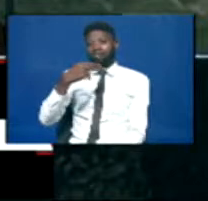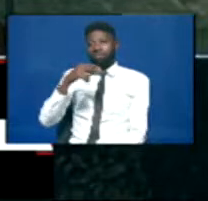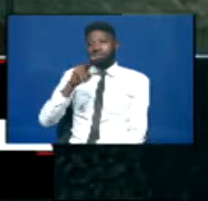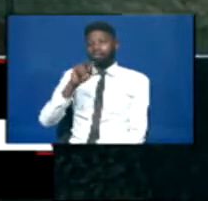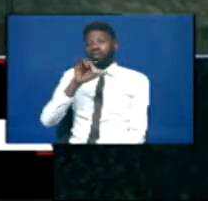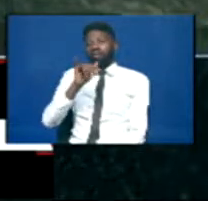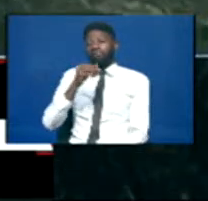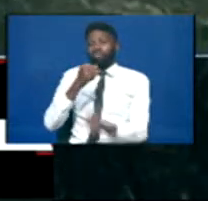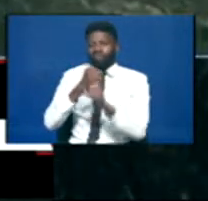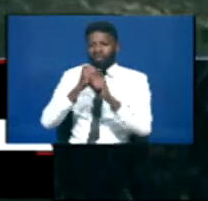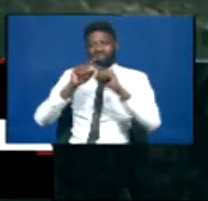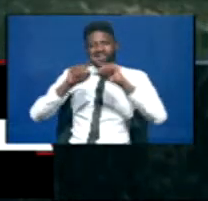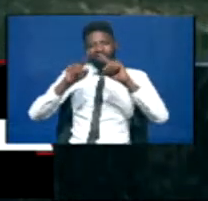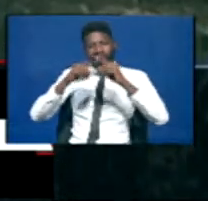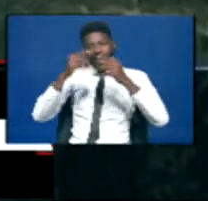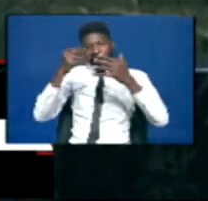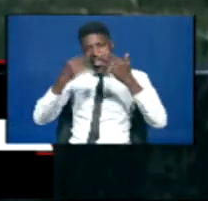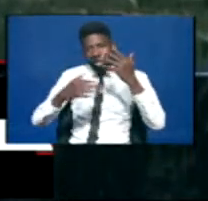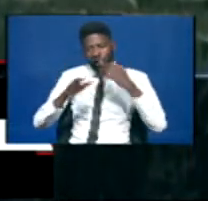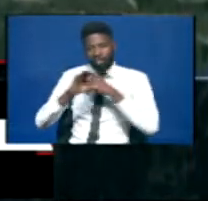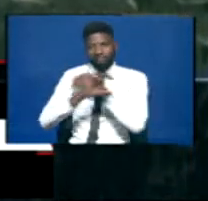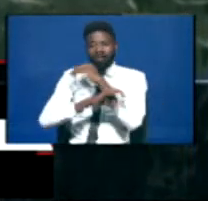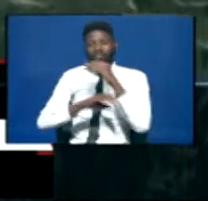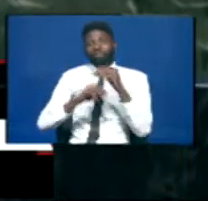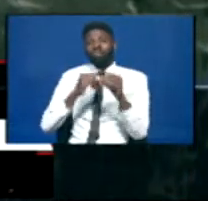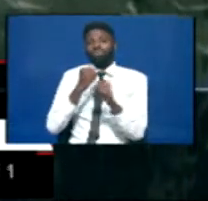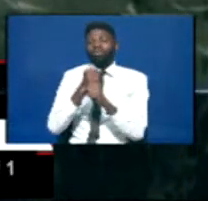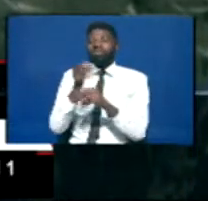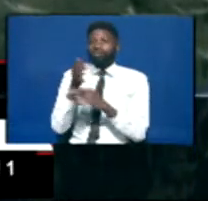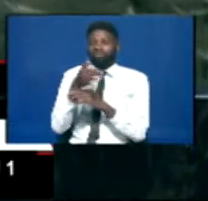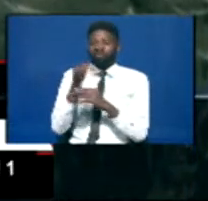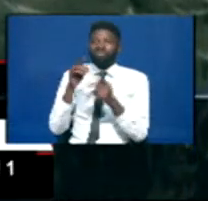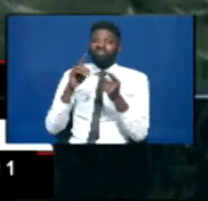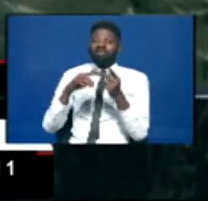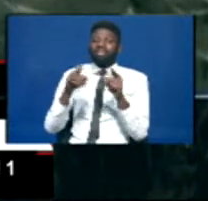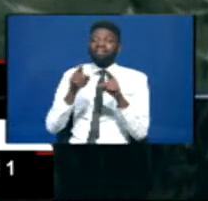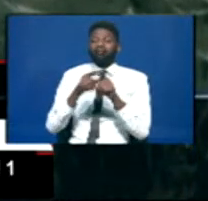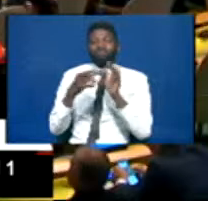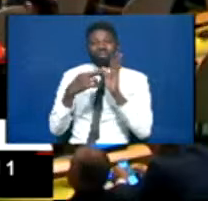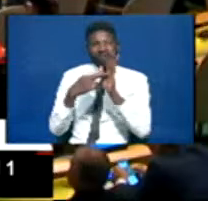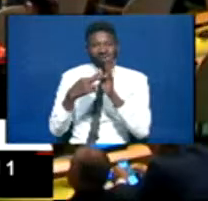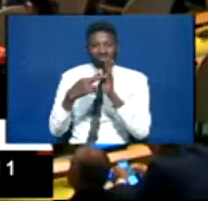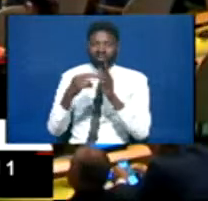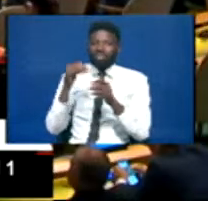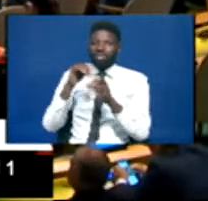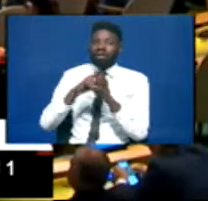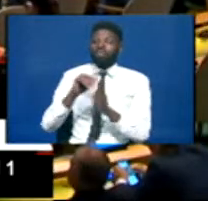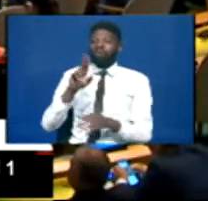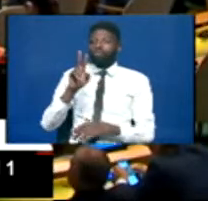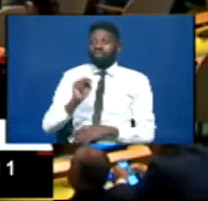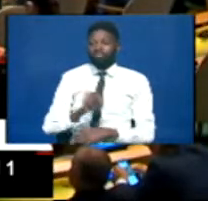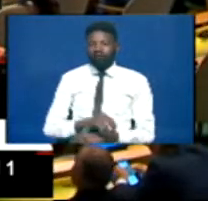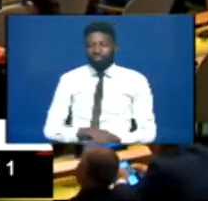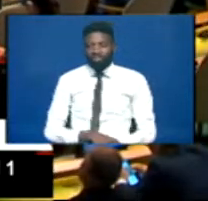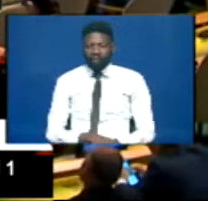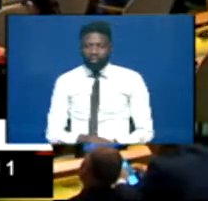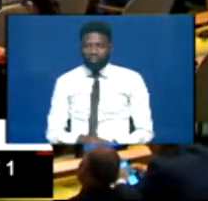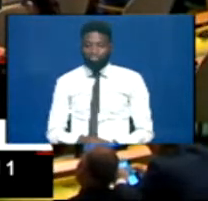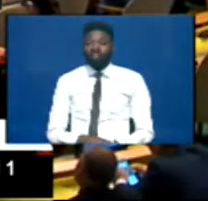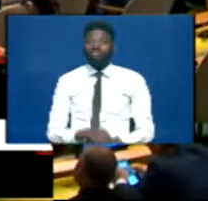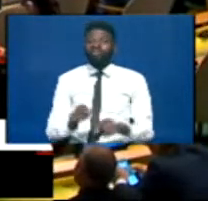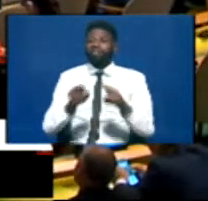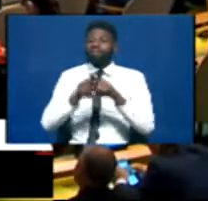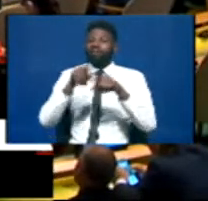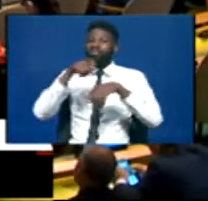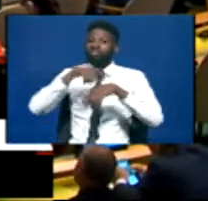nyingi nchini mwake na kama balozi na pia mwakilishi wa kudumu katika Umoja wa Mataifa. Wakati huo huo, kwenye